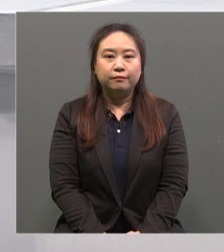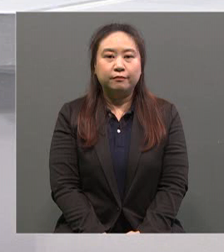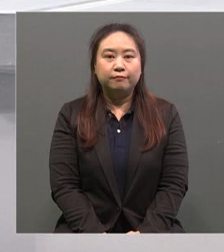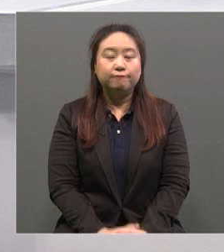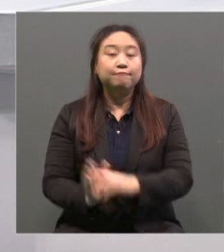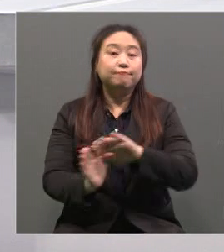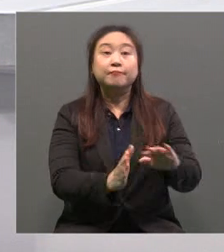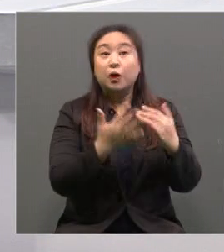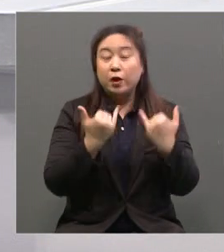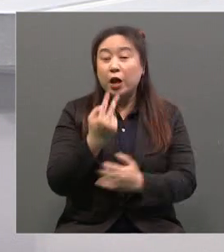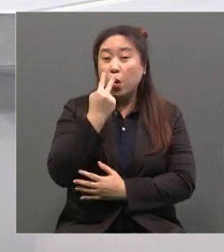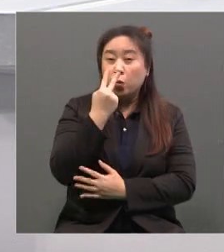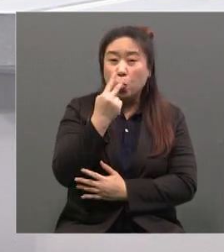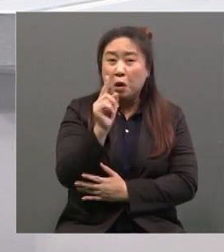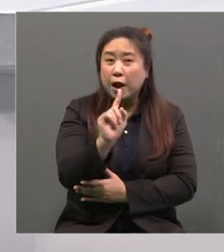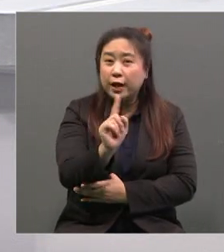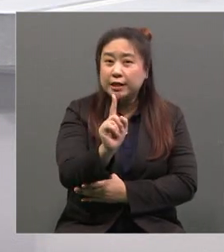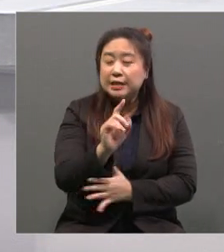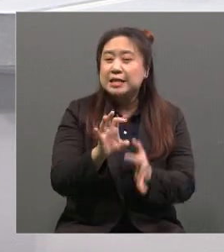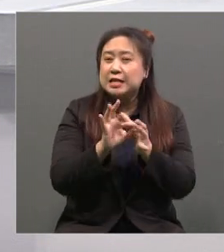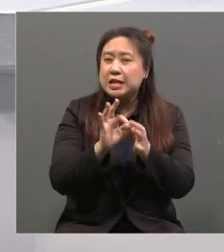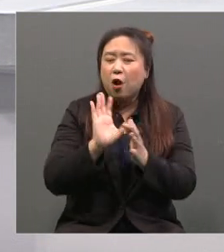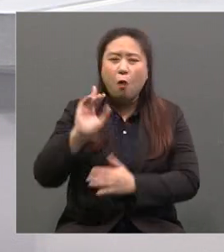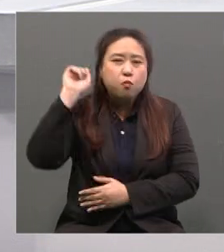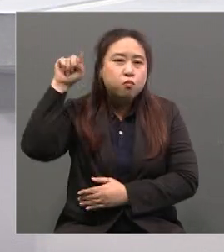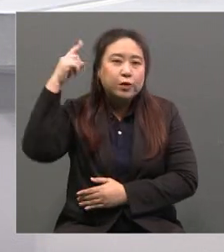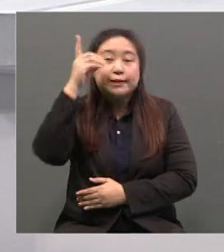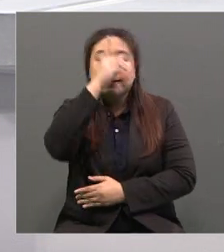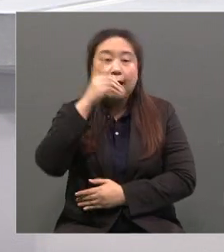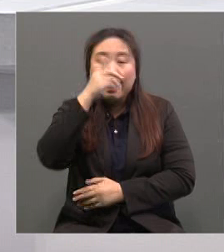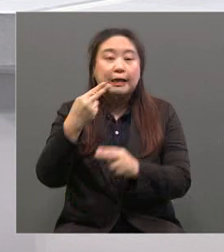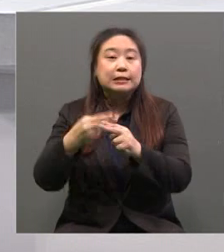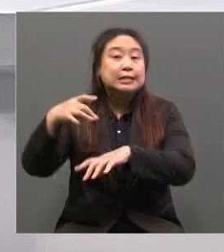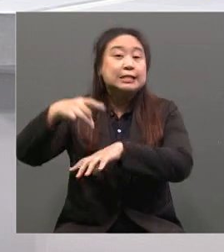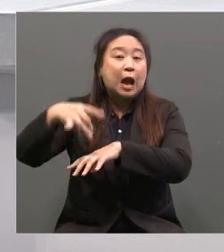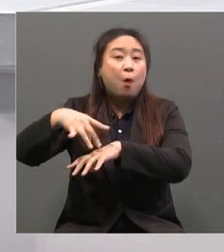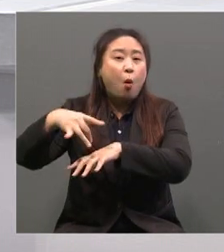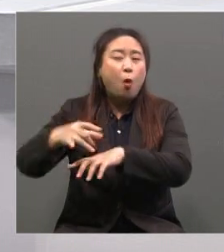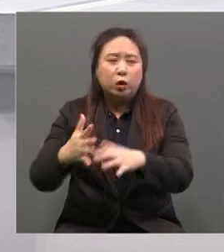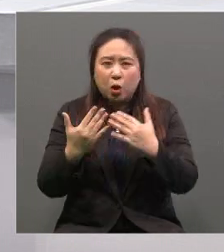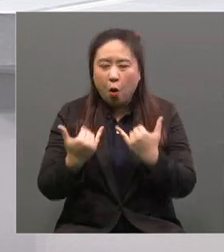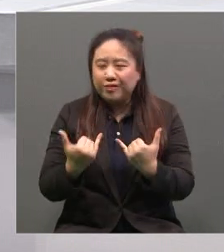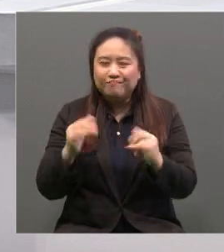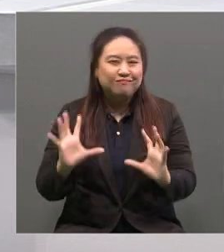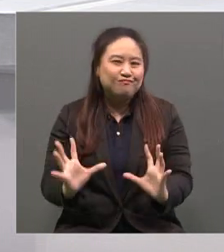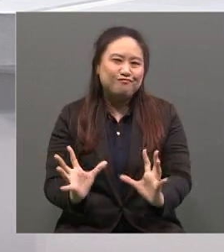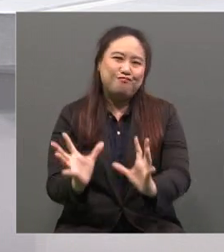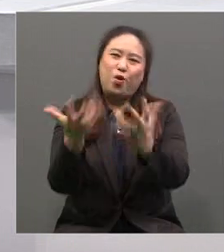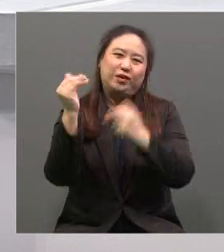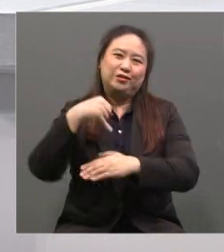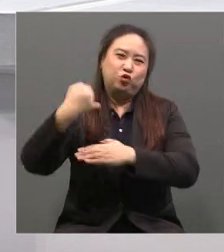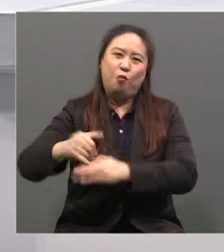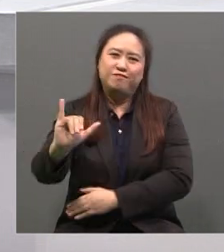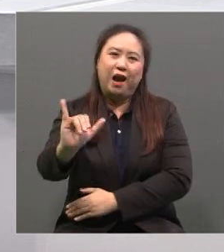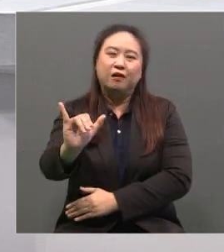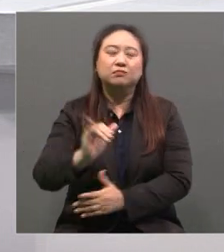มาดูเรื่องวุ่นๆที่เกี่ยวข้องกับคดีของคุณแตงโมธิดาเนี่ยดูเหมือนว่ายังไม่จบง่ายๆนะยังมีความเคลื่อนไหวต่อเนื่อง